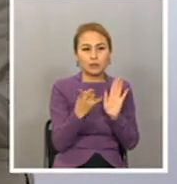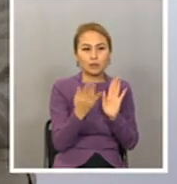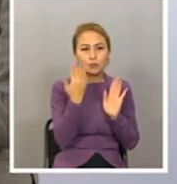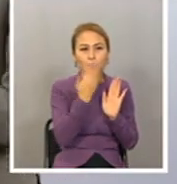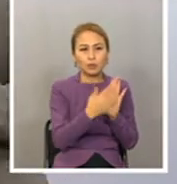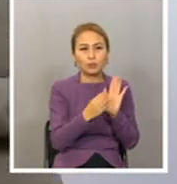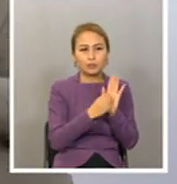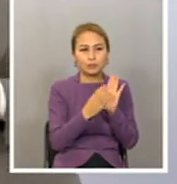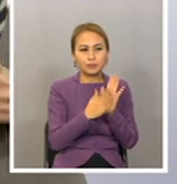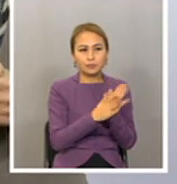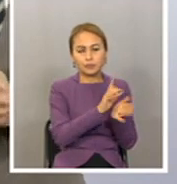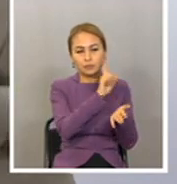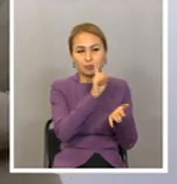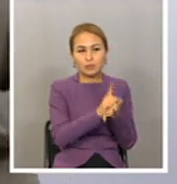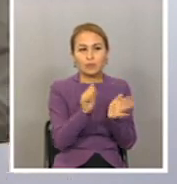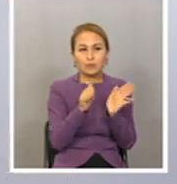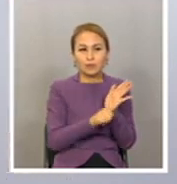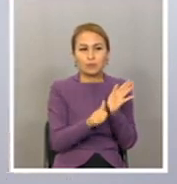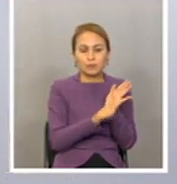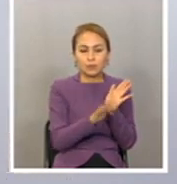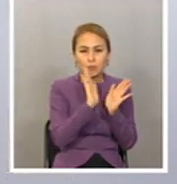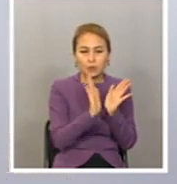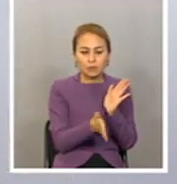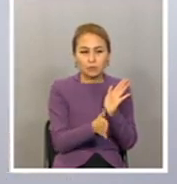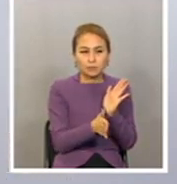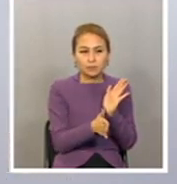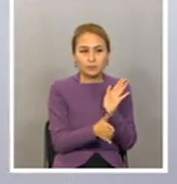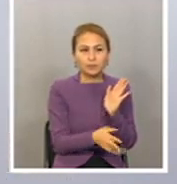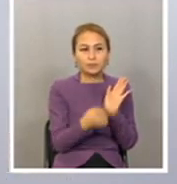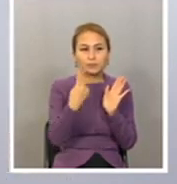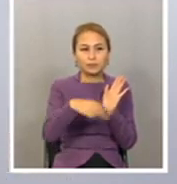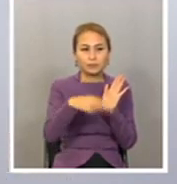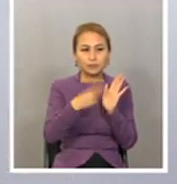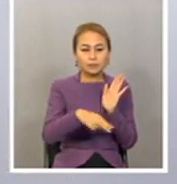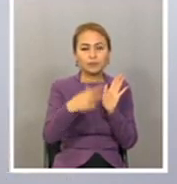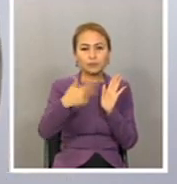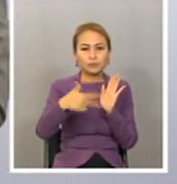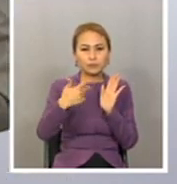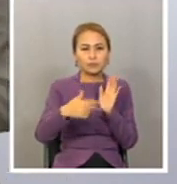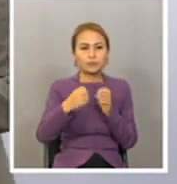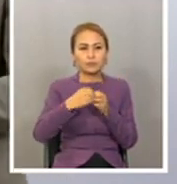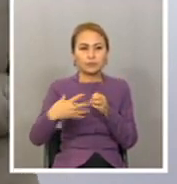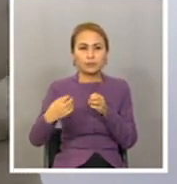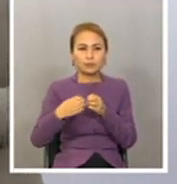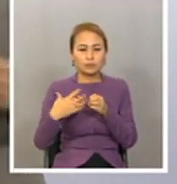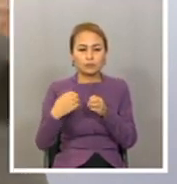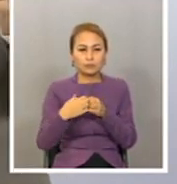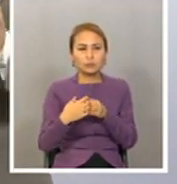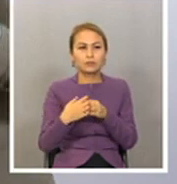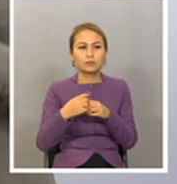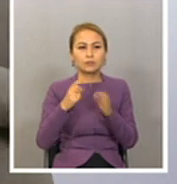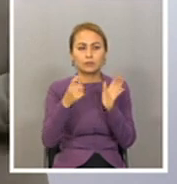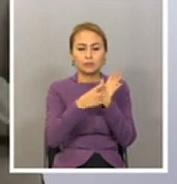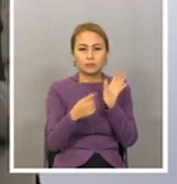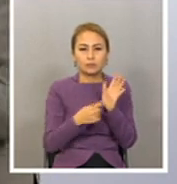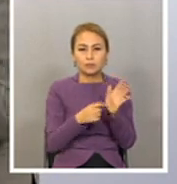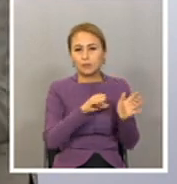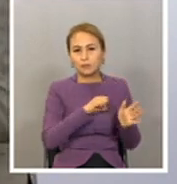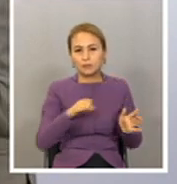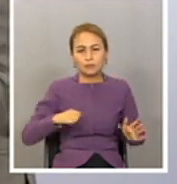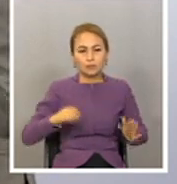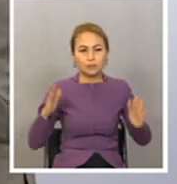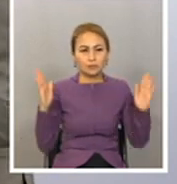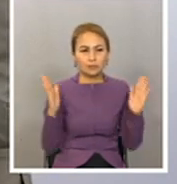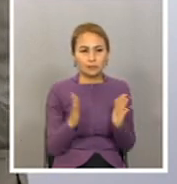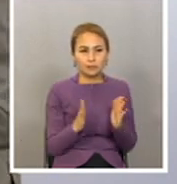бөлім әрине 60 болады. Себебі 60 20-ға, 30-ға және 15-ке бөлінетін ең кіші сан.